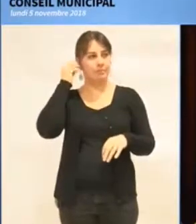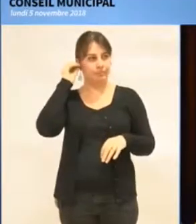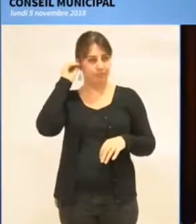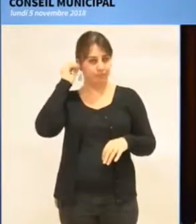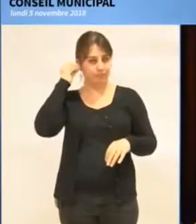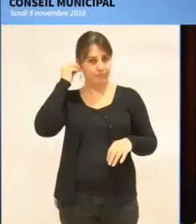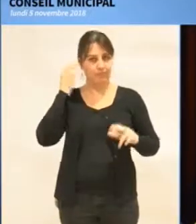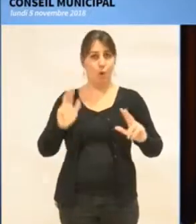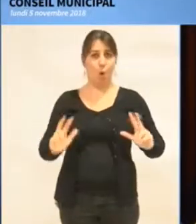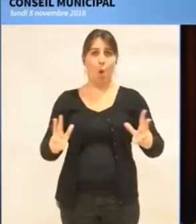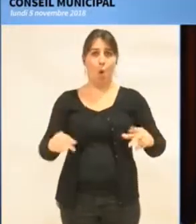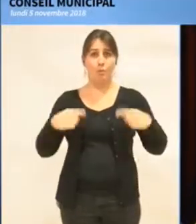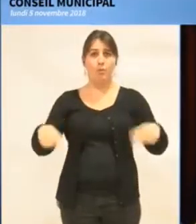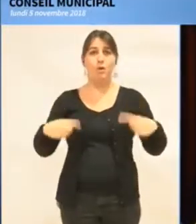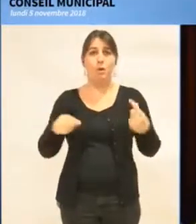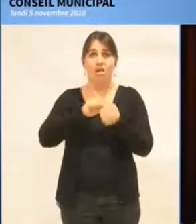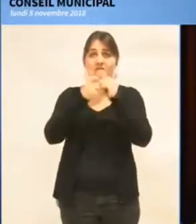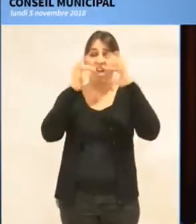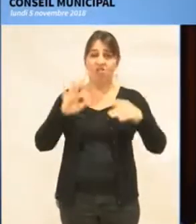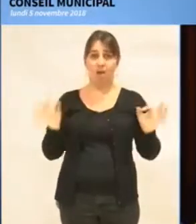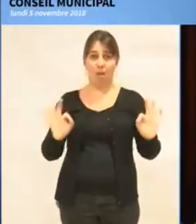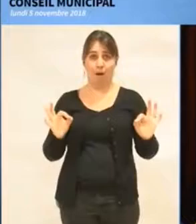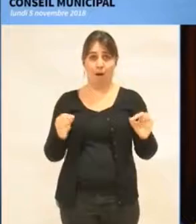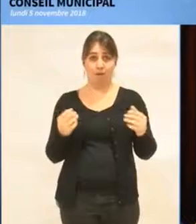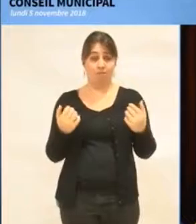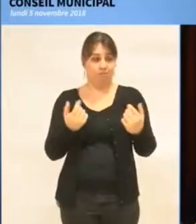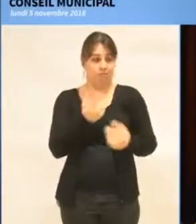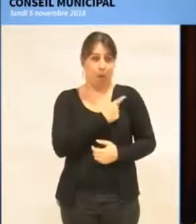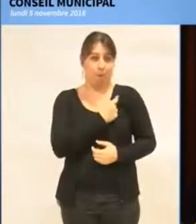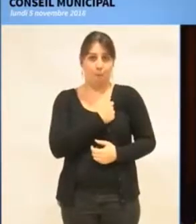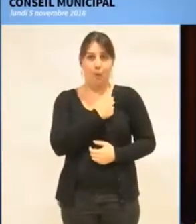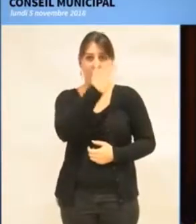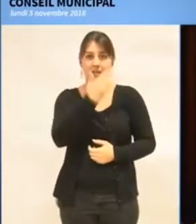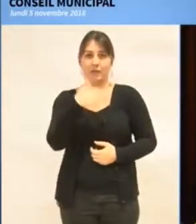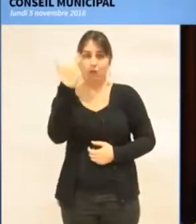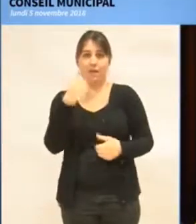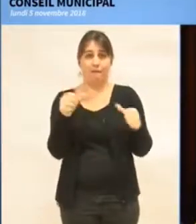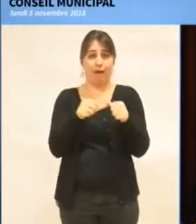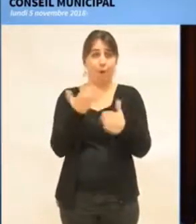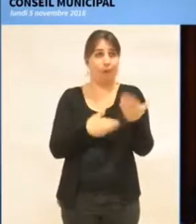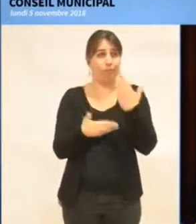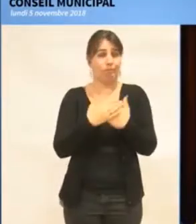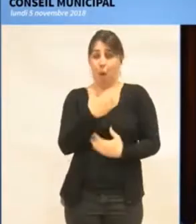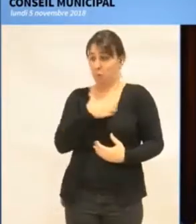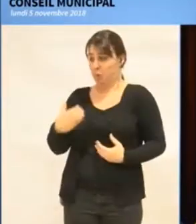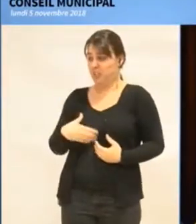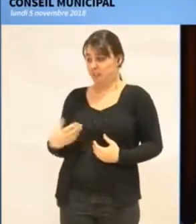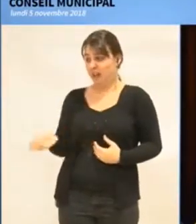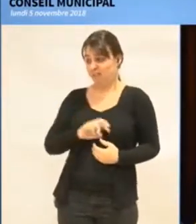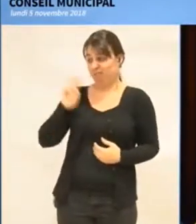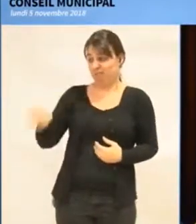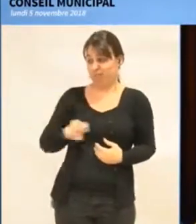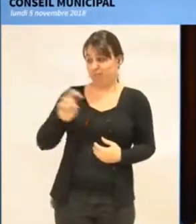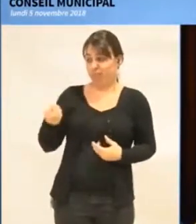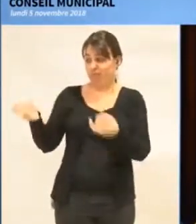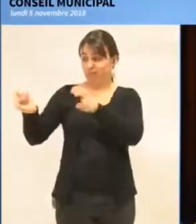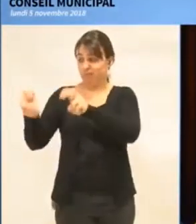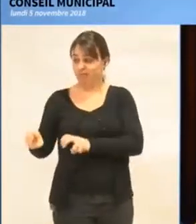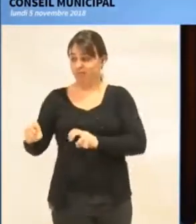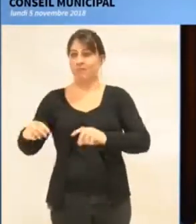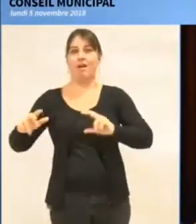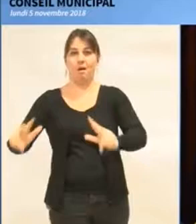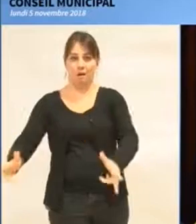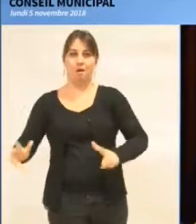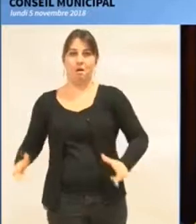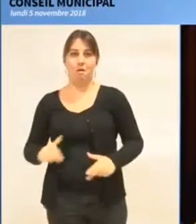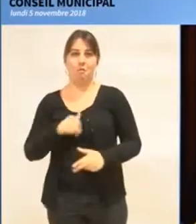pneus neige, la police nationale avait dû patrouiller dans les véhicules de la police municipale, qui, elle, était équipée de pneus